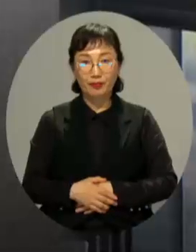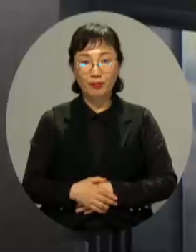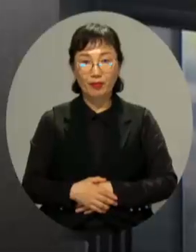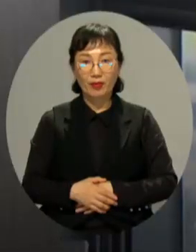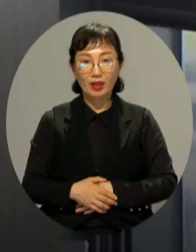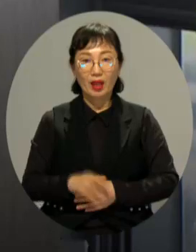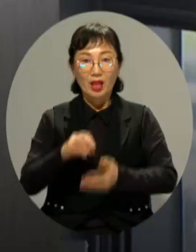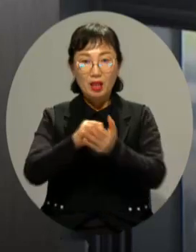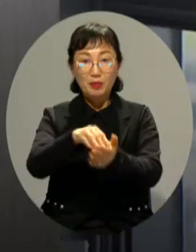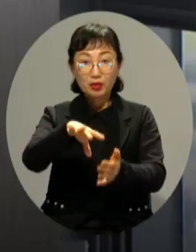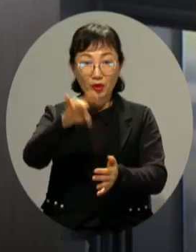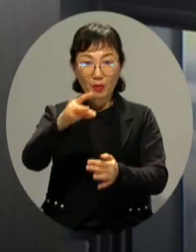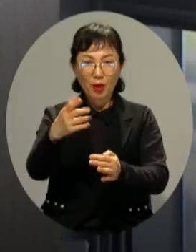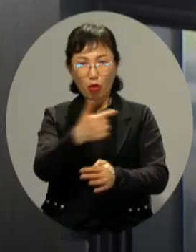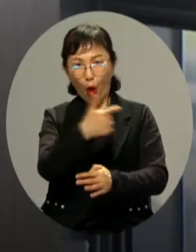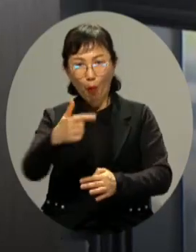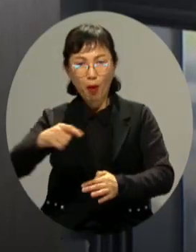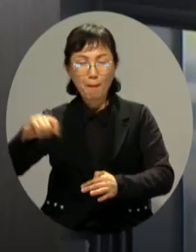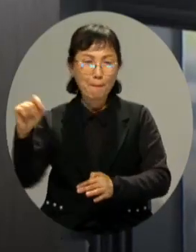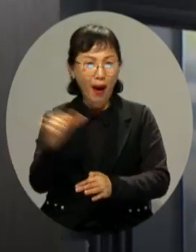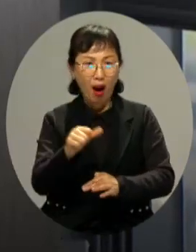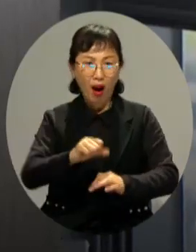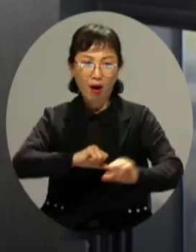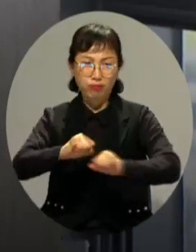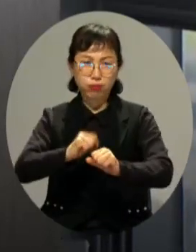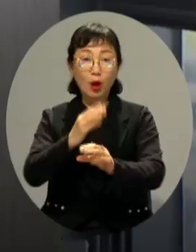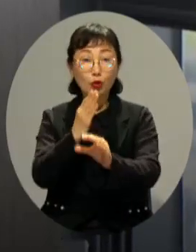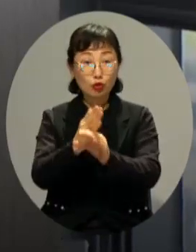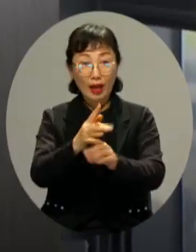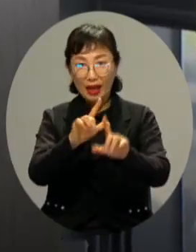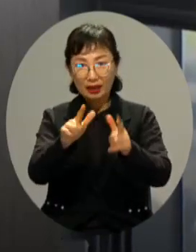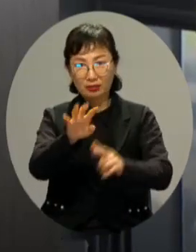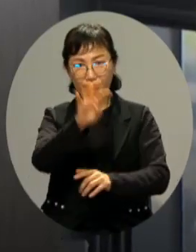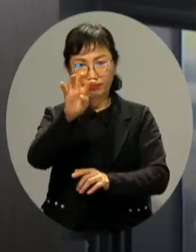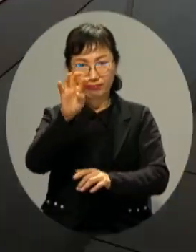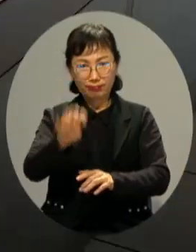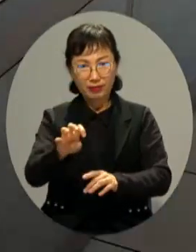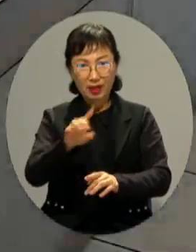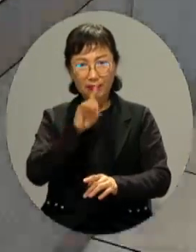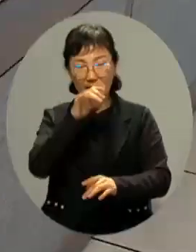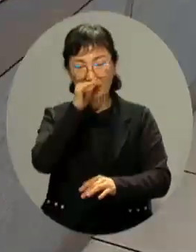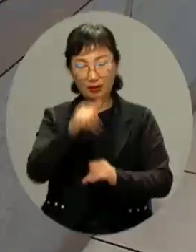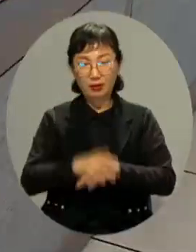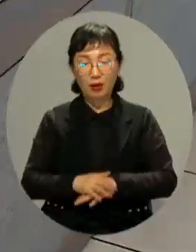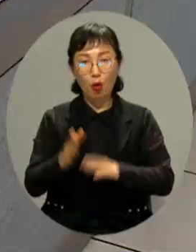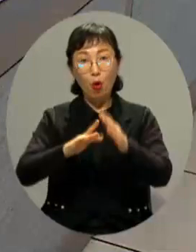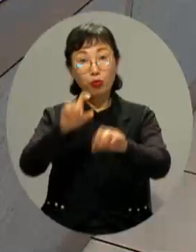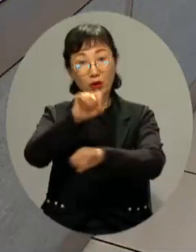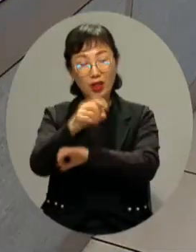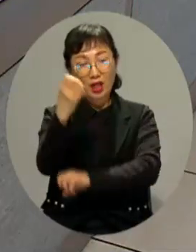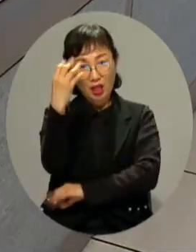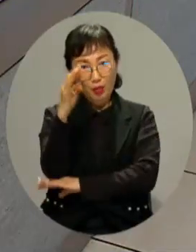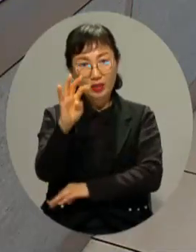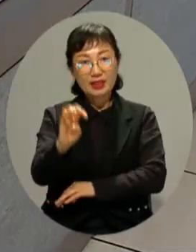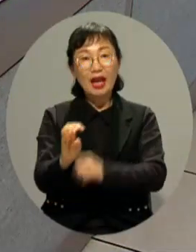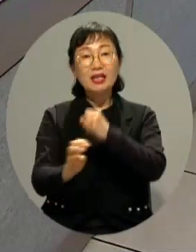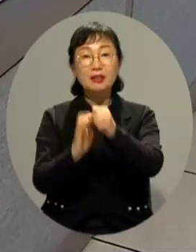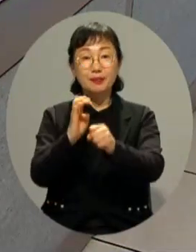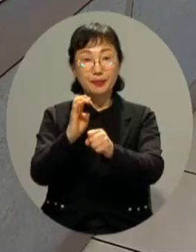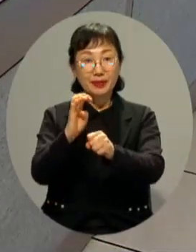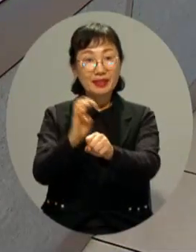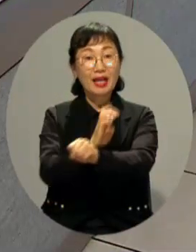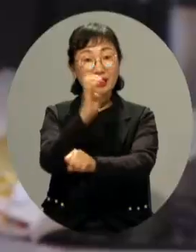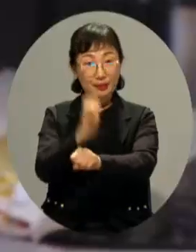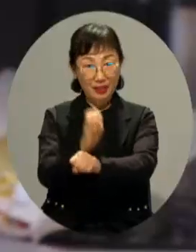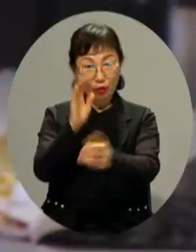않느냐. 시설직 같은 경우도 퇴근을 거의 못하는 상황에서. 공무원은 기본 40시간 외 시간의